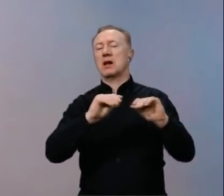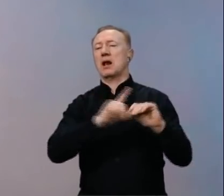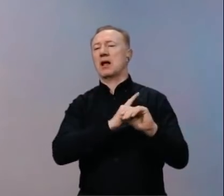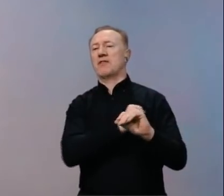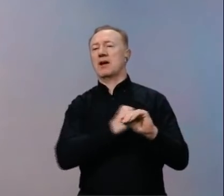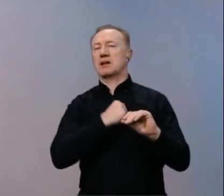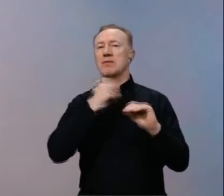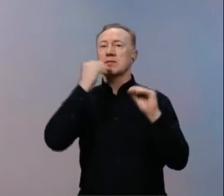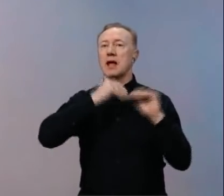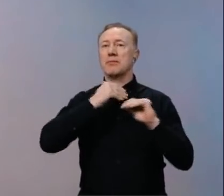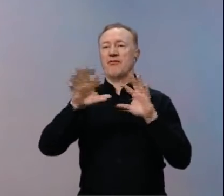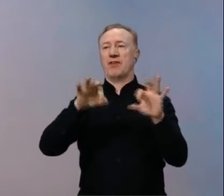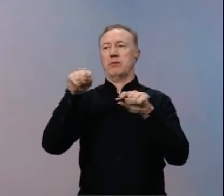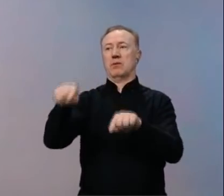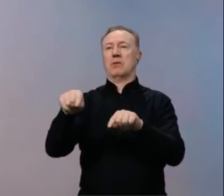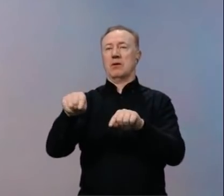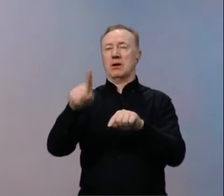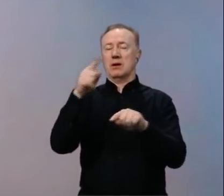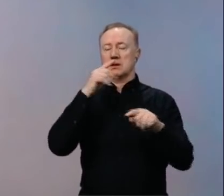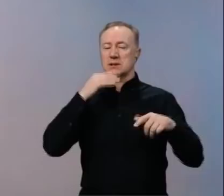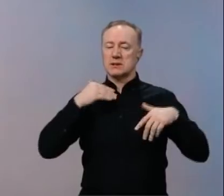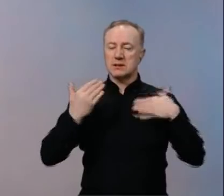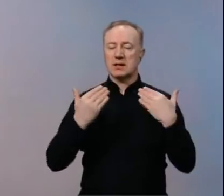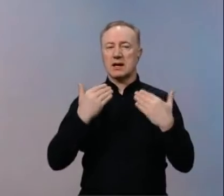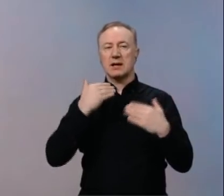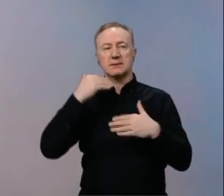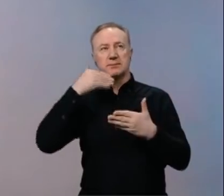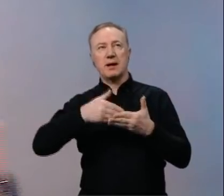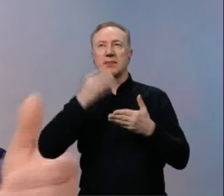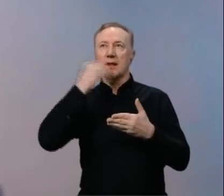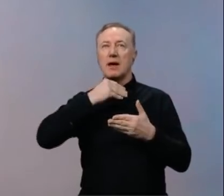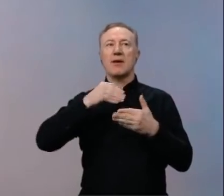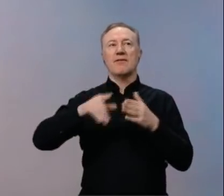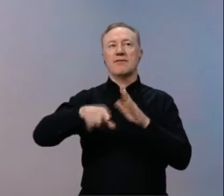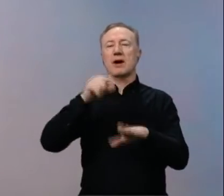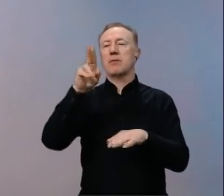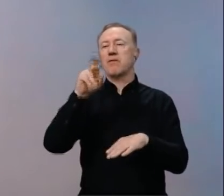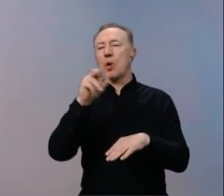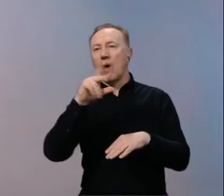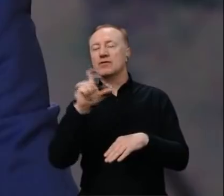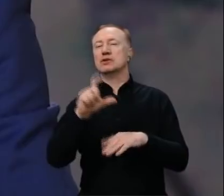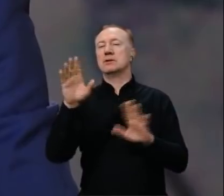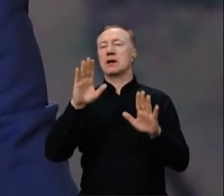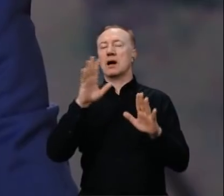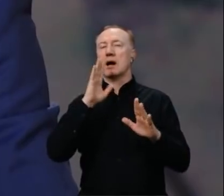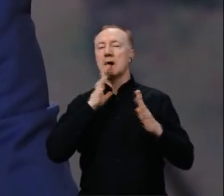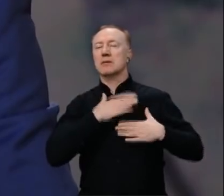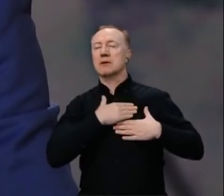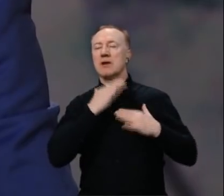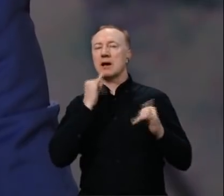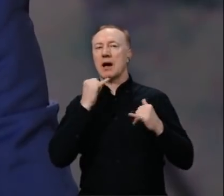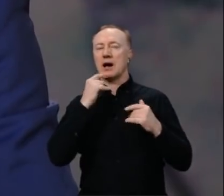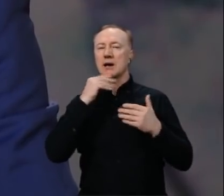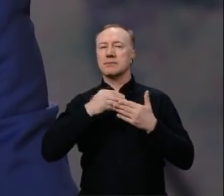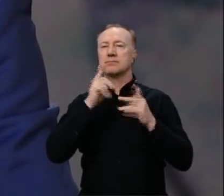to kurtuazja swojej strony czy też rzeczywiście serducho podpowiadał ci żeby tak stwierdzić i powiedzieć to do mediów rozum przede